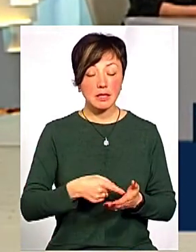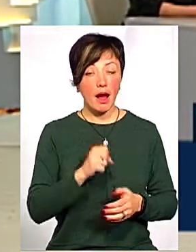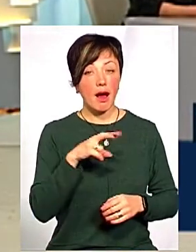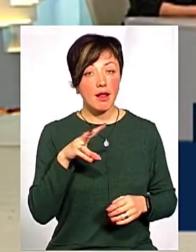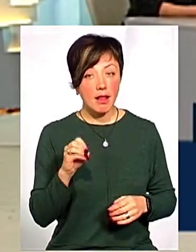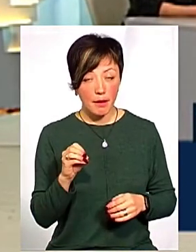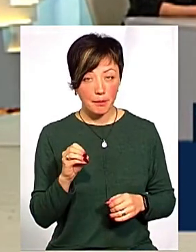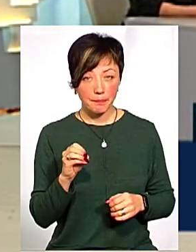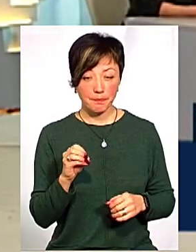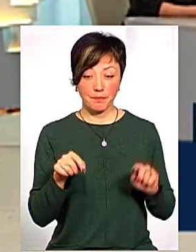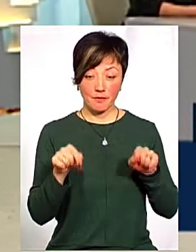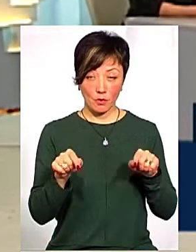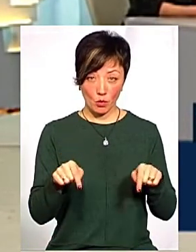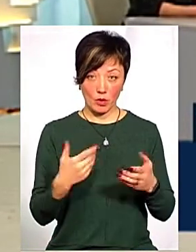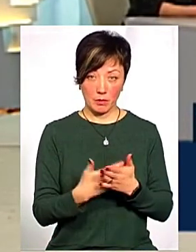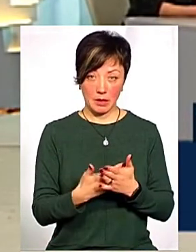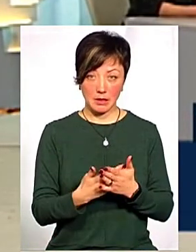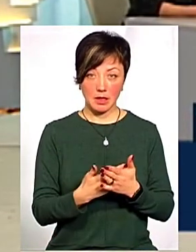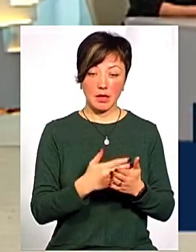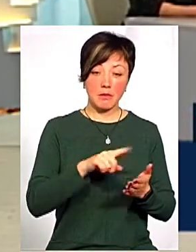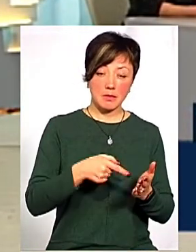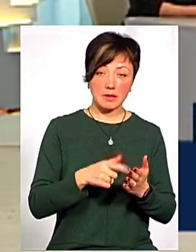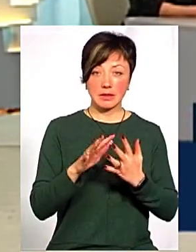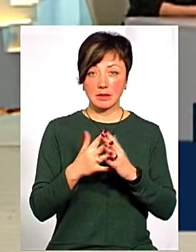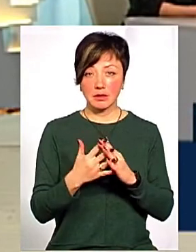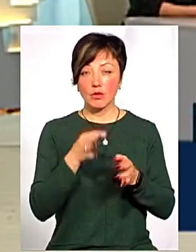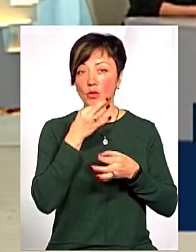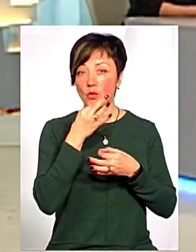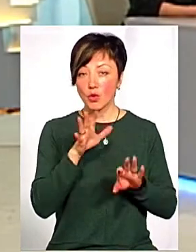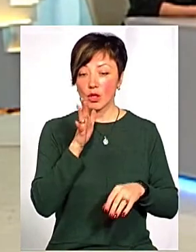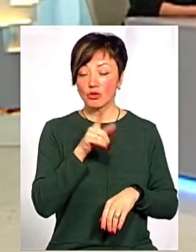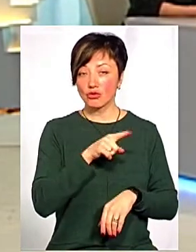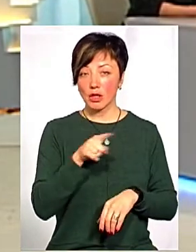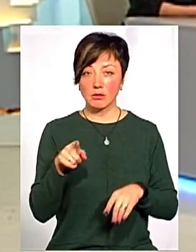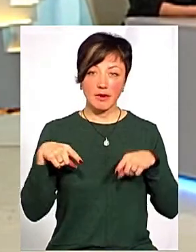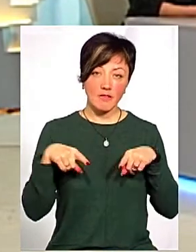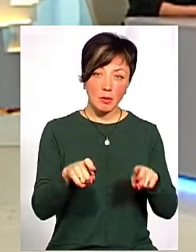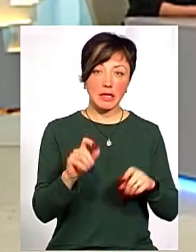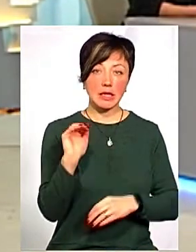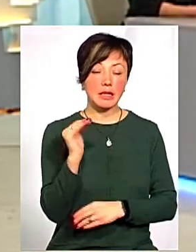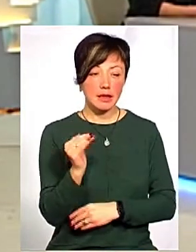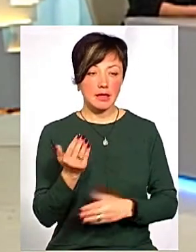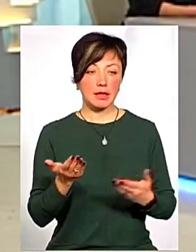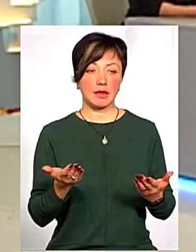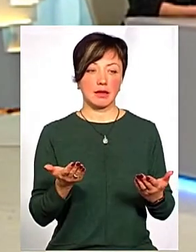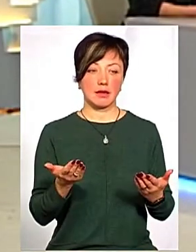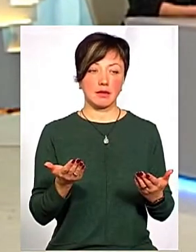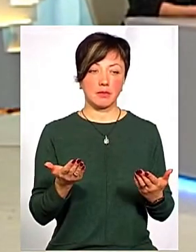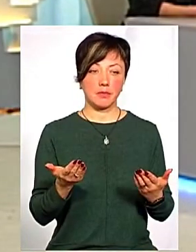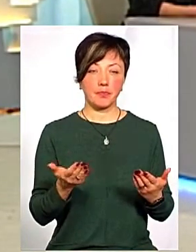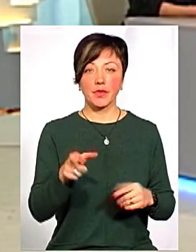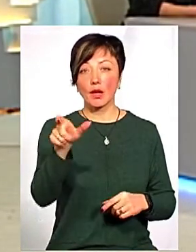Але в цьому населеному пункті в будь-який час може вибігти дитина,